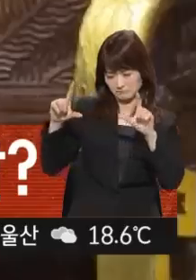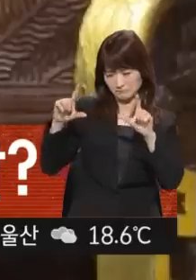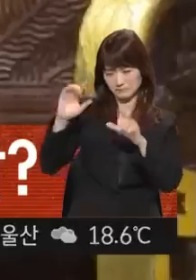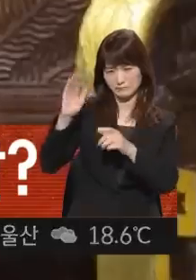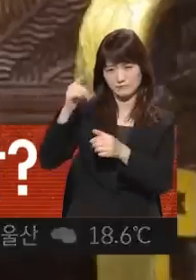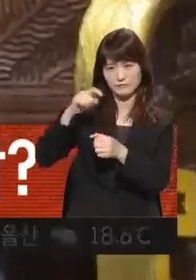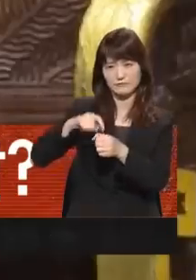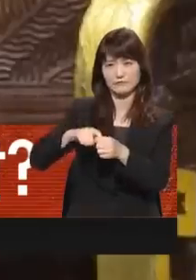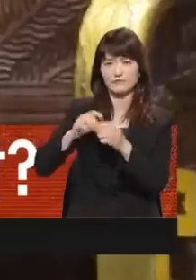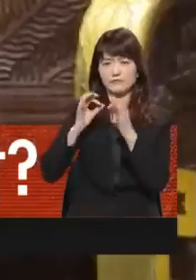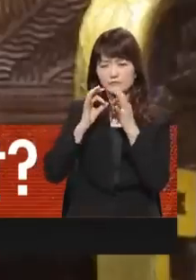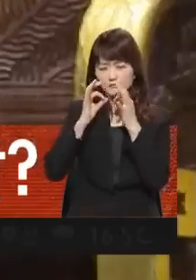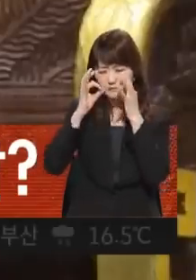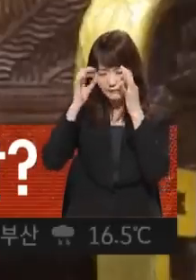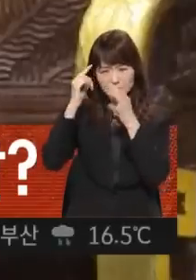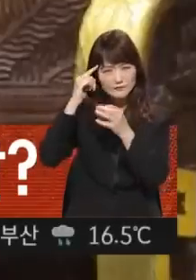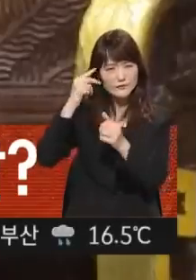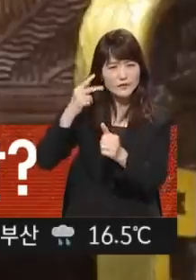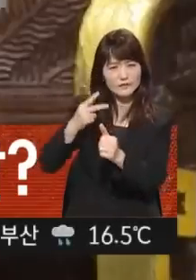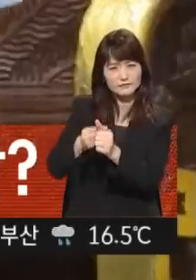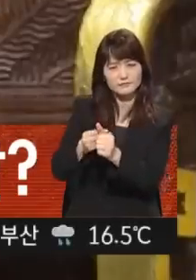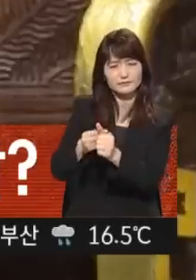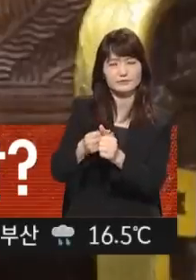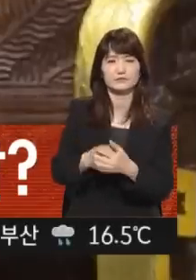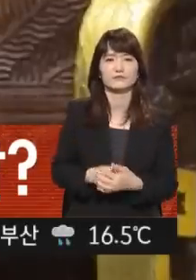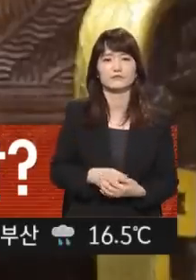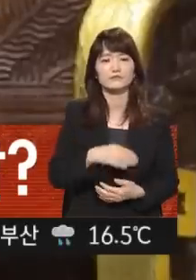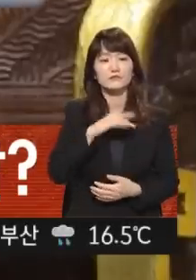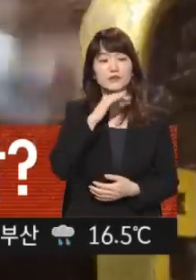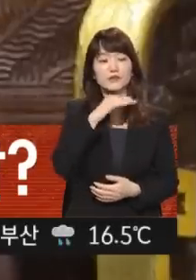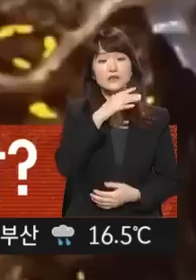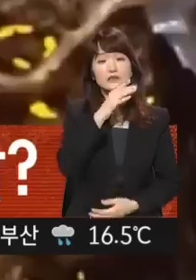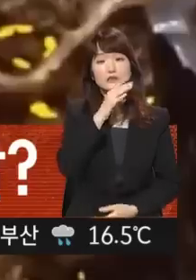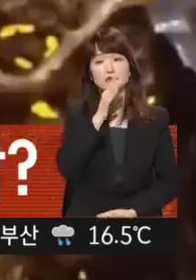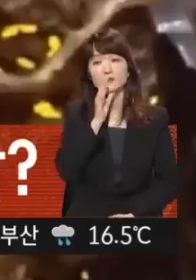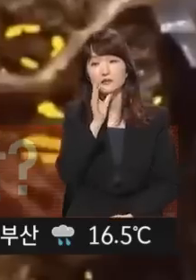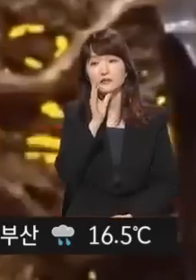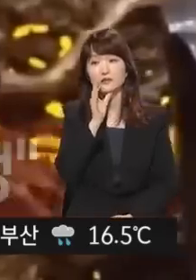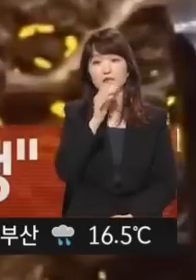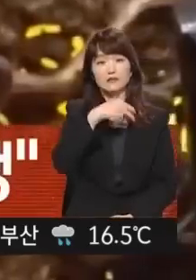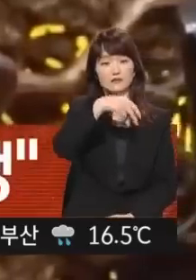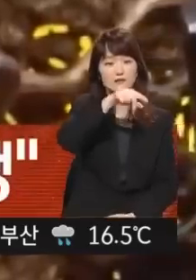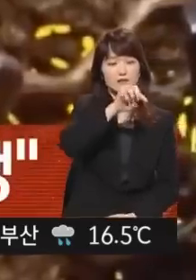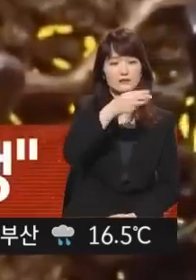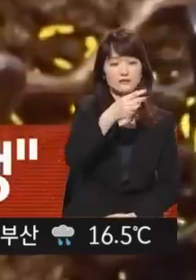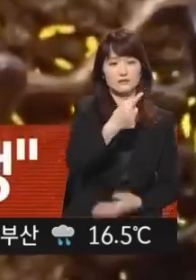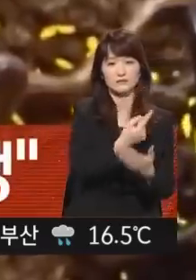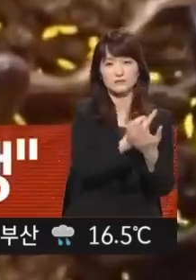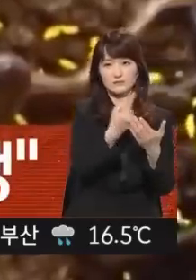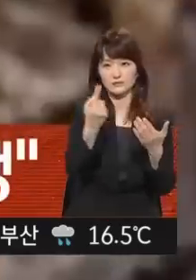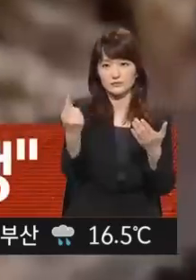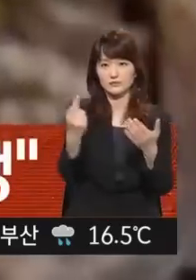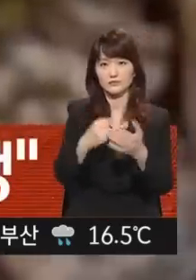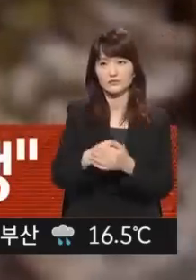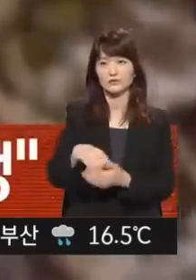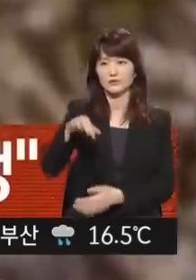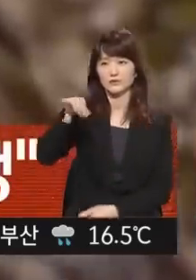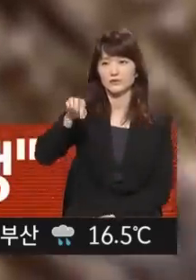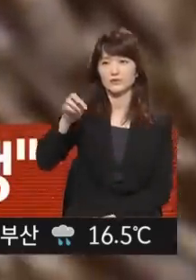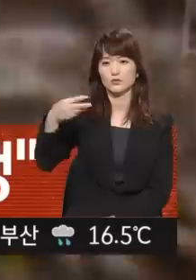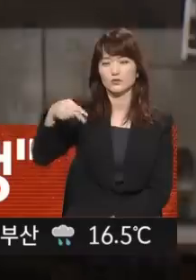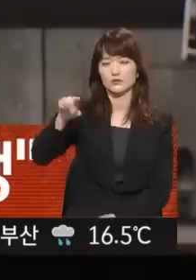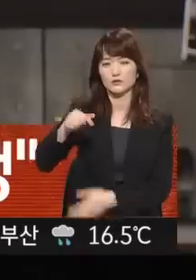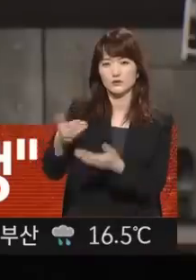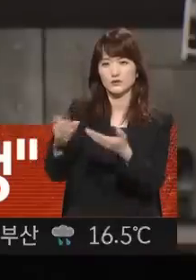세뇌나 이런 걸 했어 했던 것으로 좀 보이고 근데 나이가 들어 가지고 이제 상록수에서 벗어나게 되면 월성이라는 직책을 부여받아서